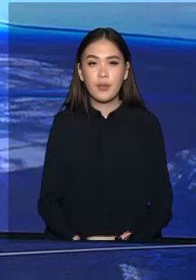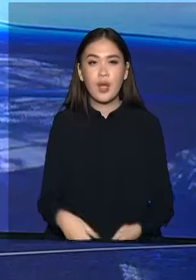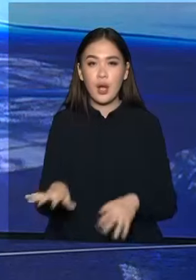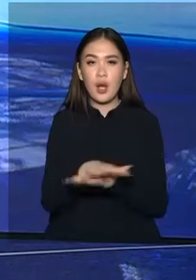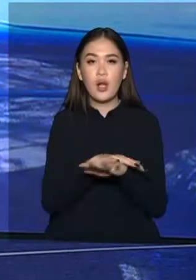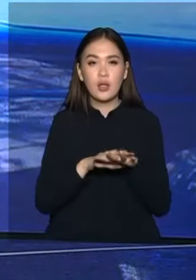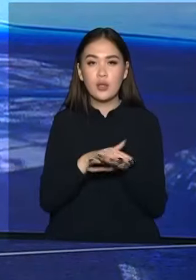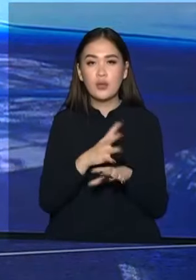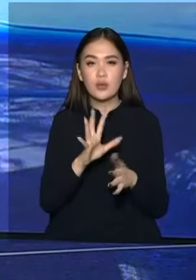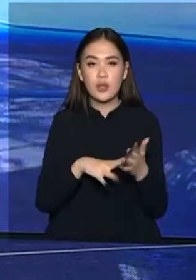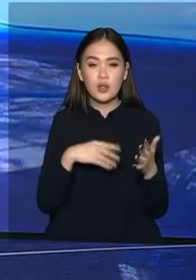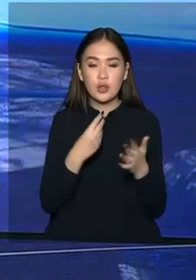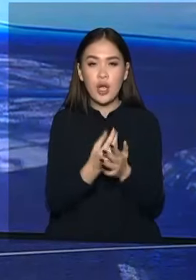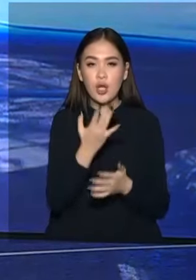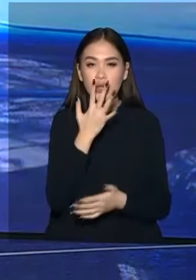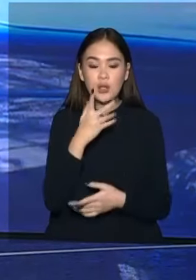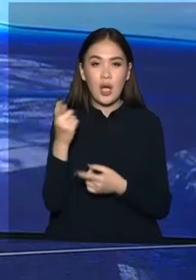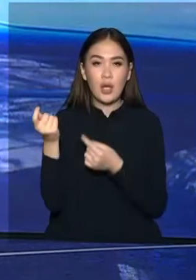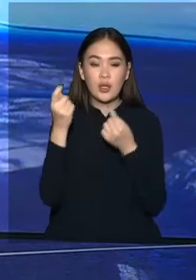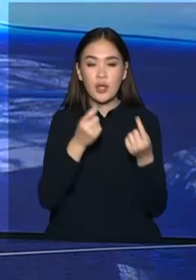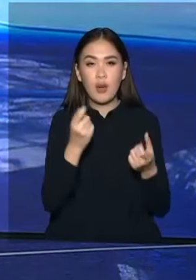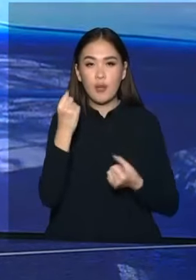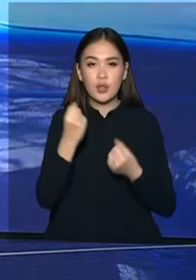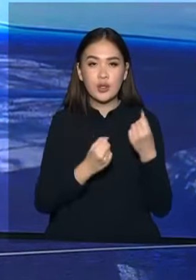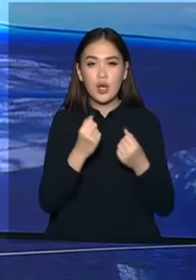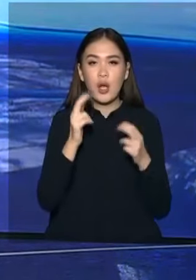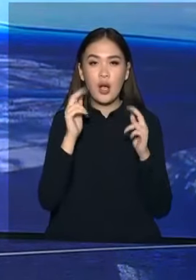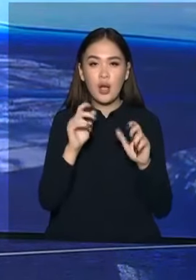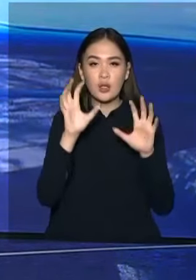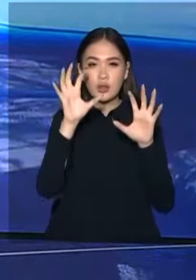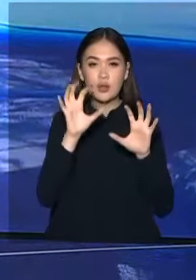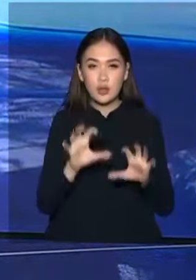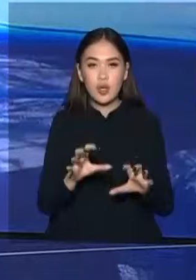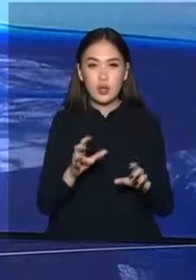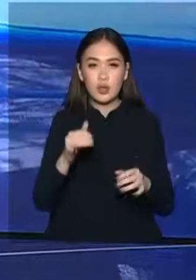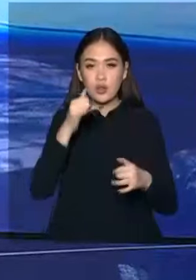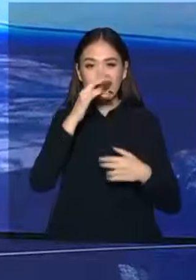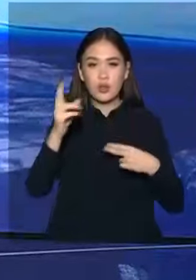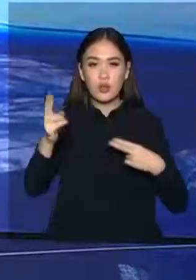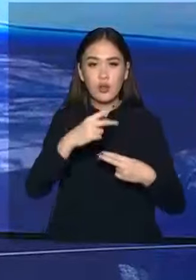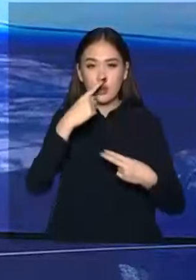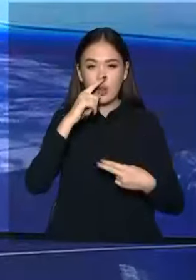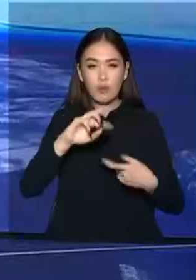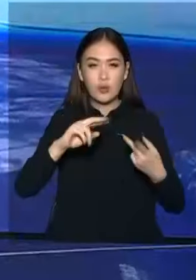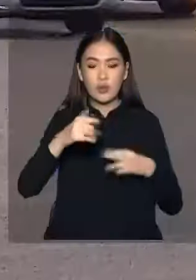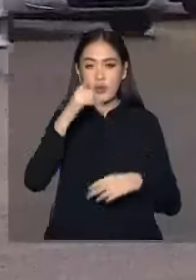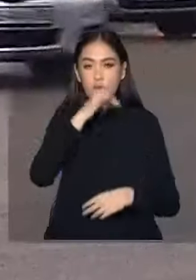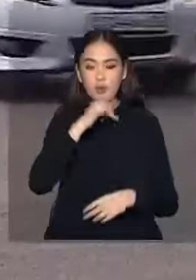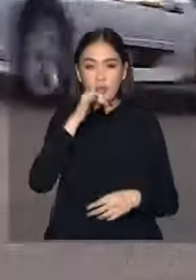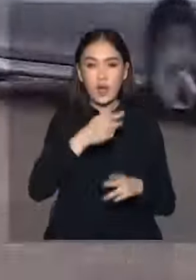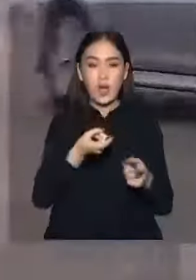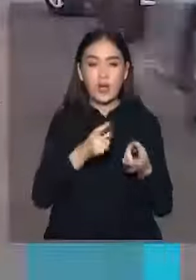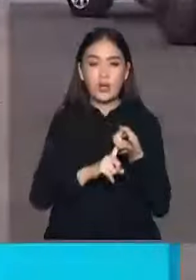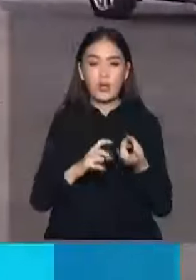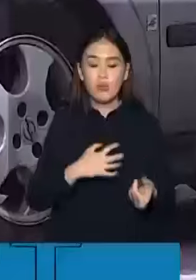Халық әлі күнге шетелден әкелінген көліктерді қалай заңдастырарын білмей жүр. Мемлекет басшысы осы мәселеге қатысты